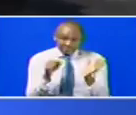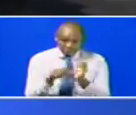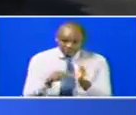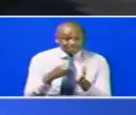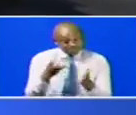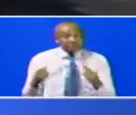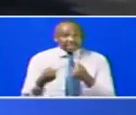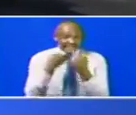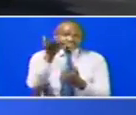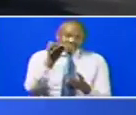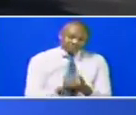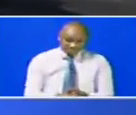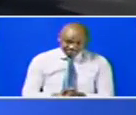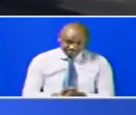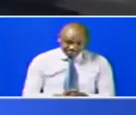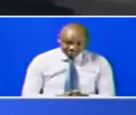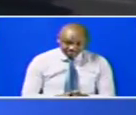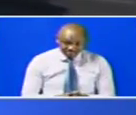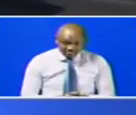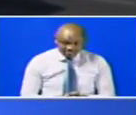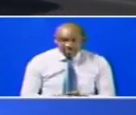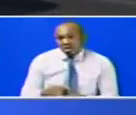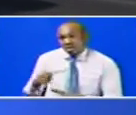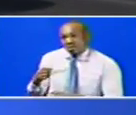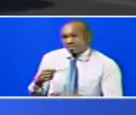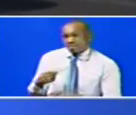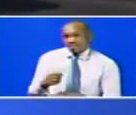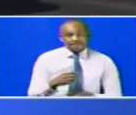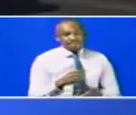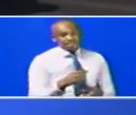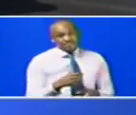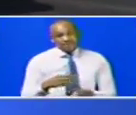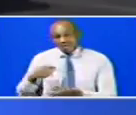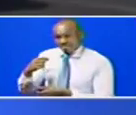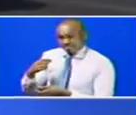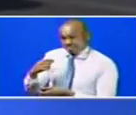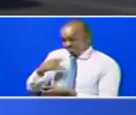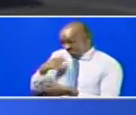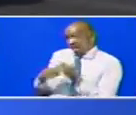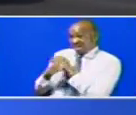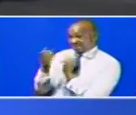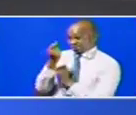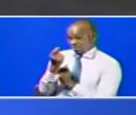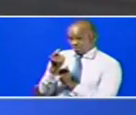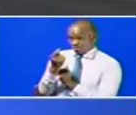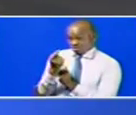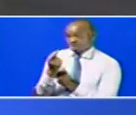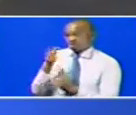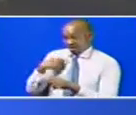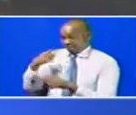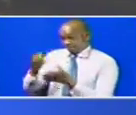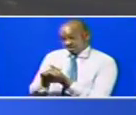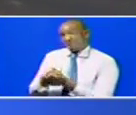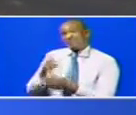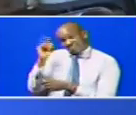pata ajali. Naam. Likiwa limepasuka. Labda nikiongezea kidogo. Kipasuka unafanya nini? Nikiongezea kidogo kabla tuzungumzie juu ya gurudumu kupasuka.